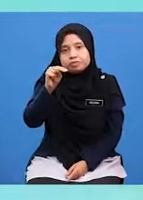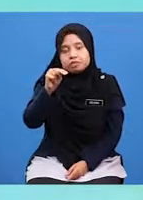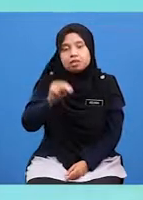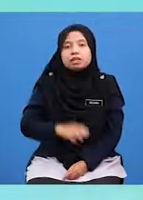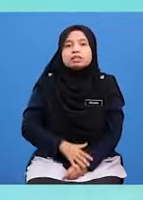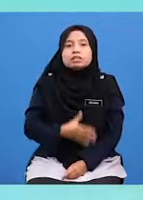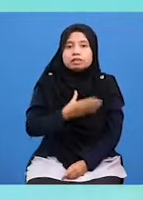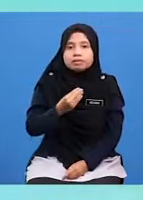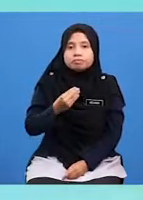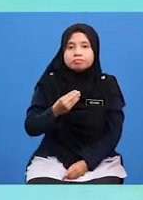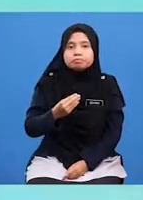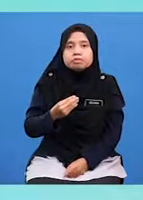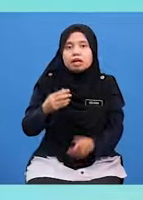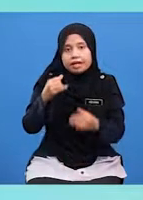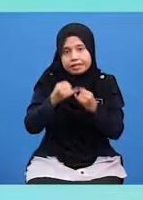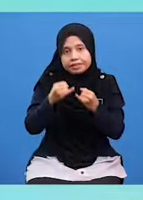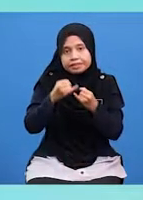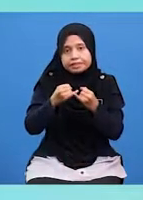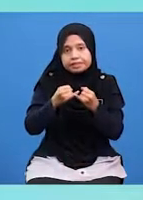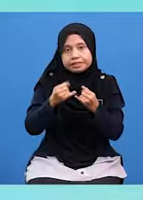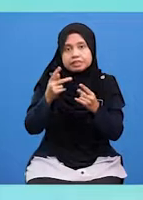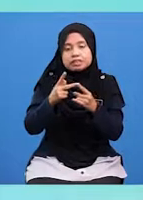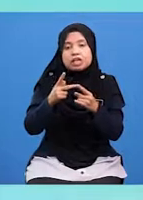Utara, Kahira dan ke pantai